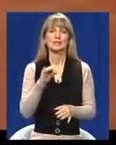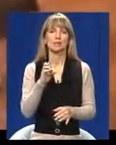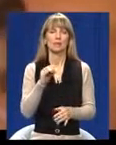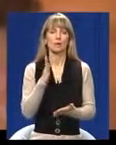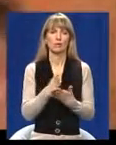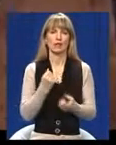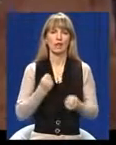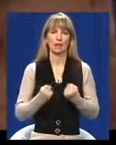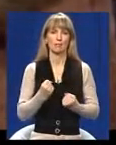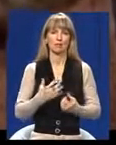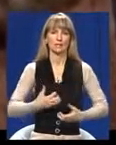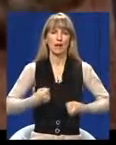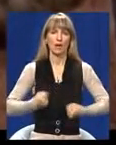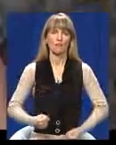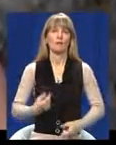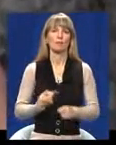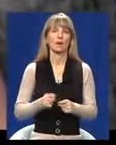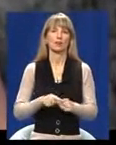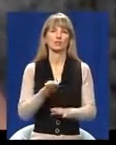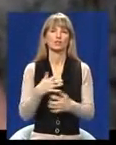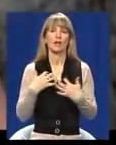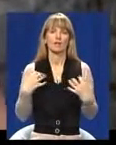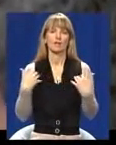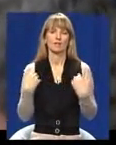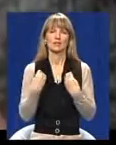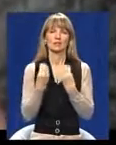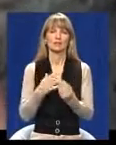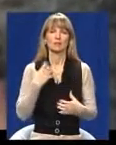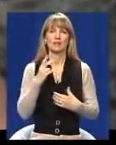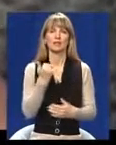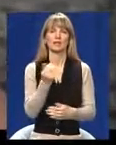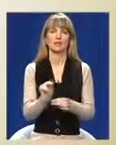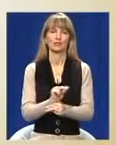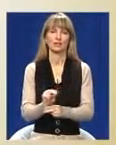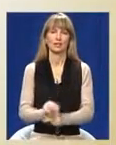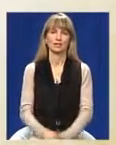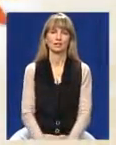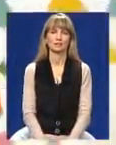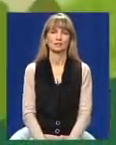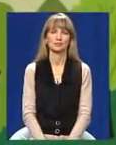міцний імунітет. Тож тваринка не завдасть вам клопоту на її лікування.